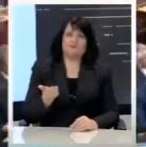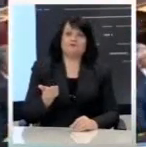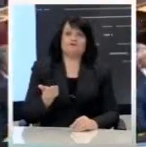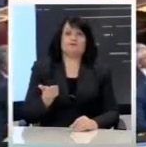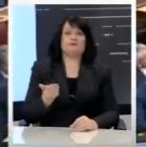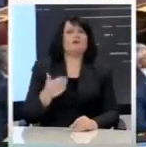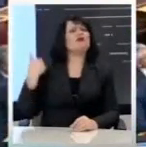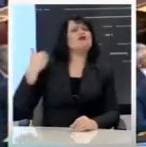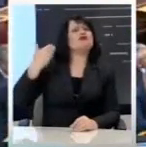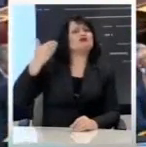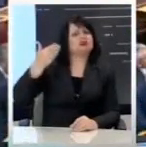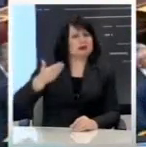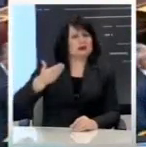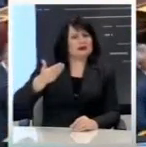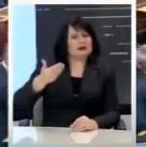κατά καιρούς